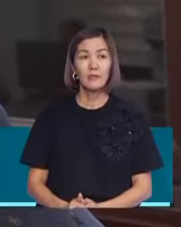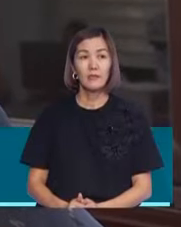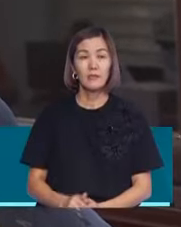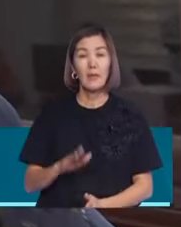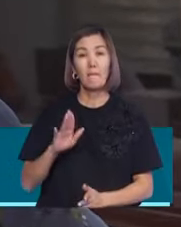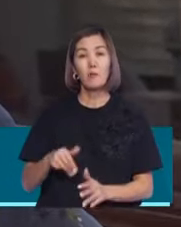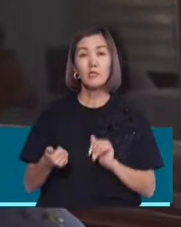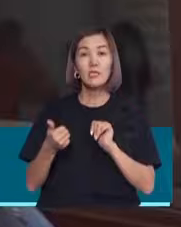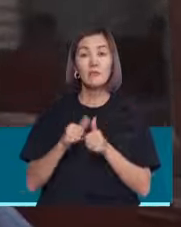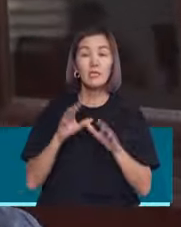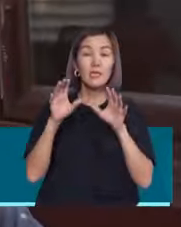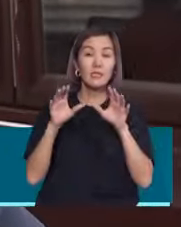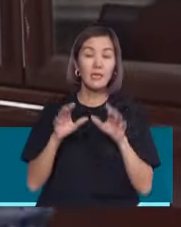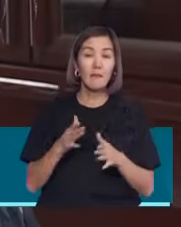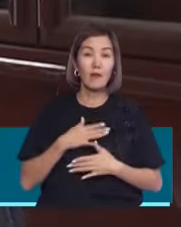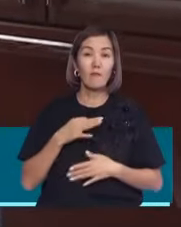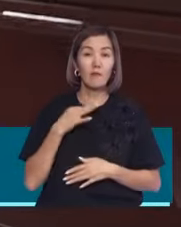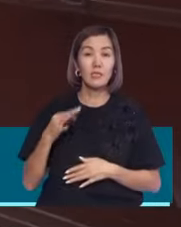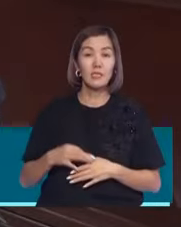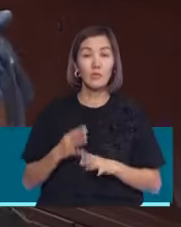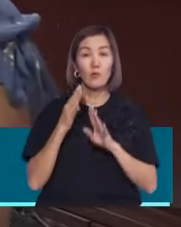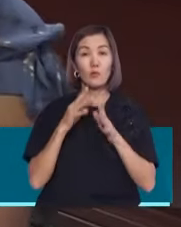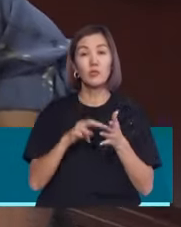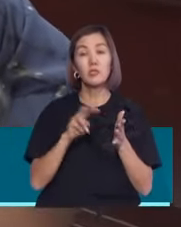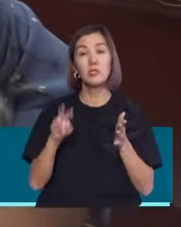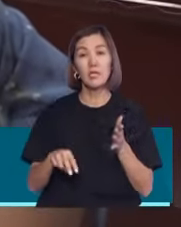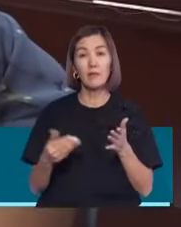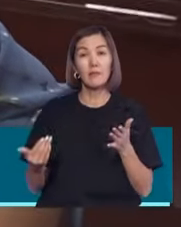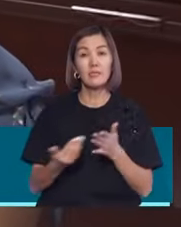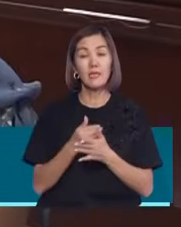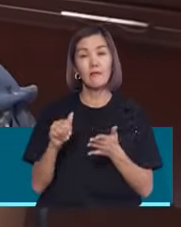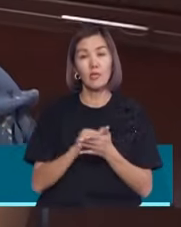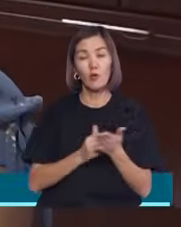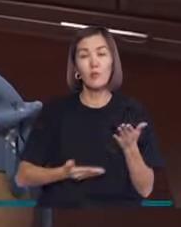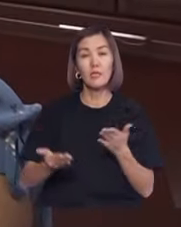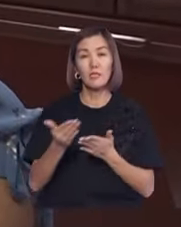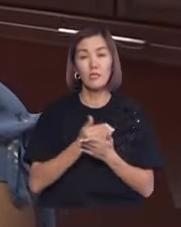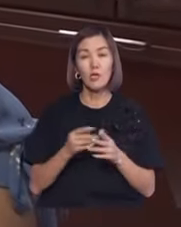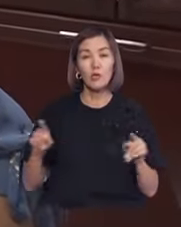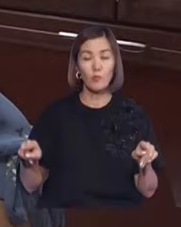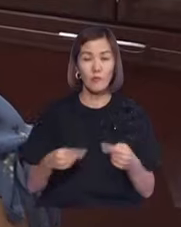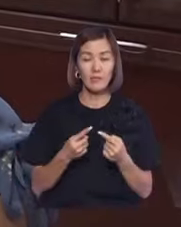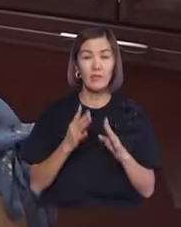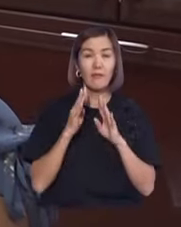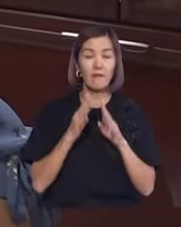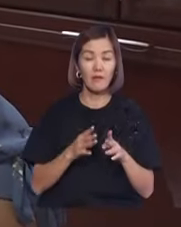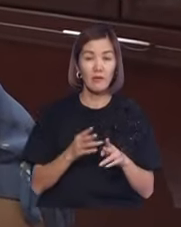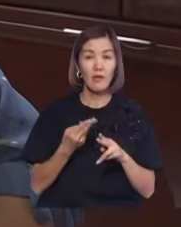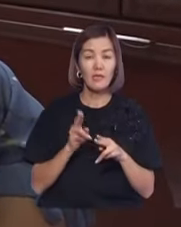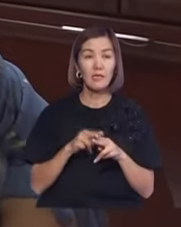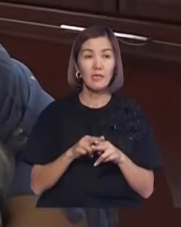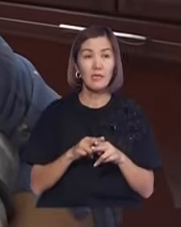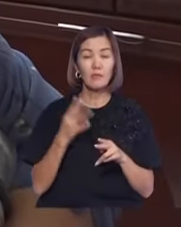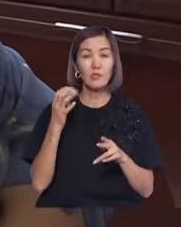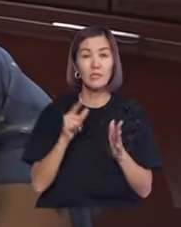После изменений в законодательстве моего сына сняли с очереди. Затем мы заново собирали документы, чтобы восстановиться в ней. Таким образом, мы